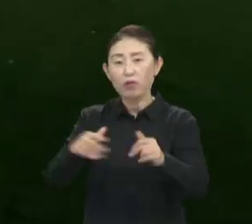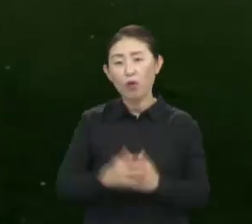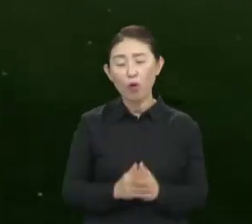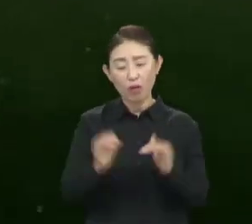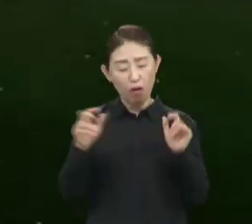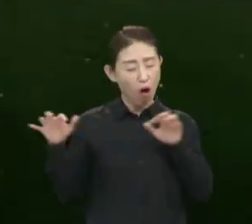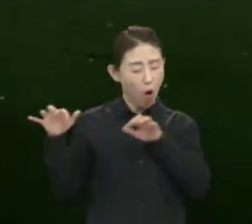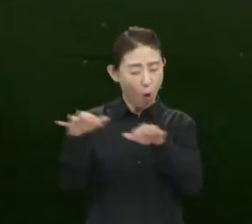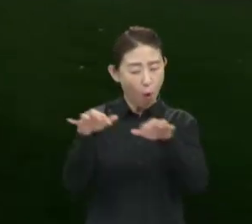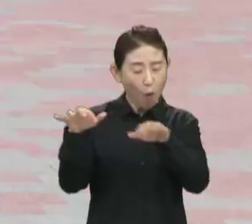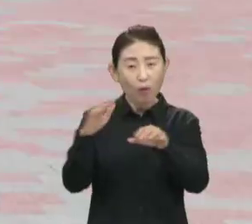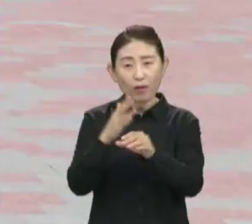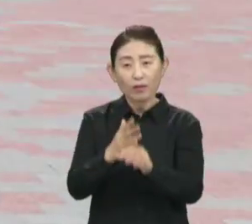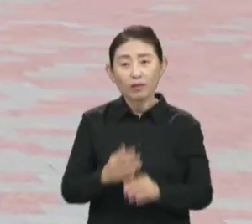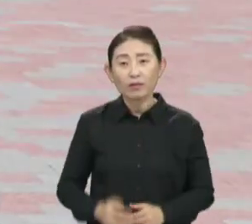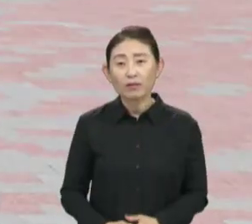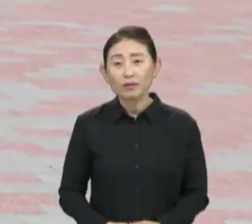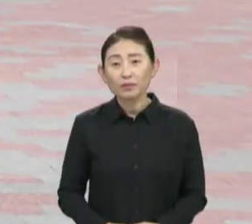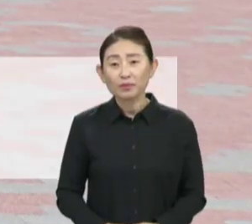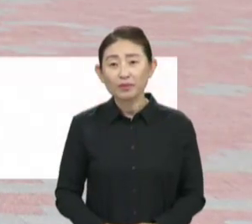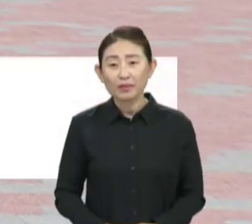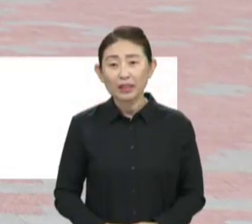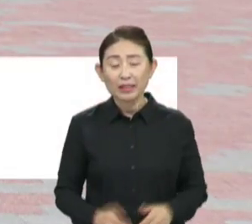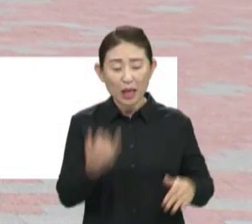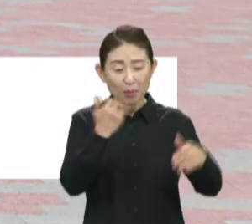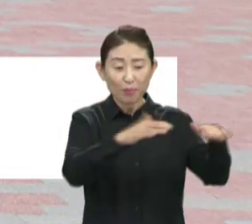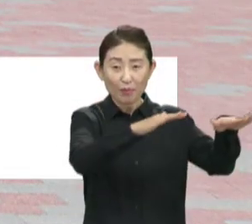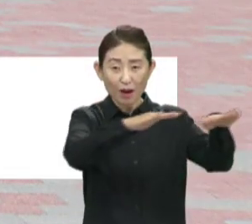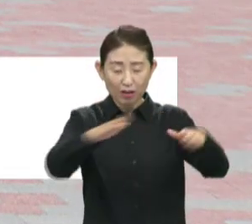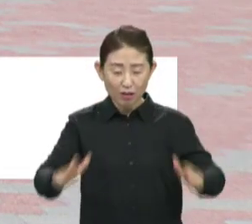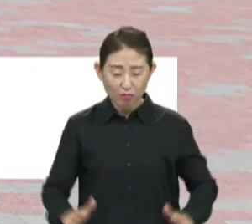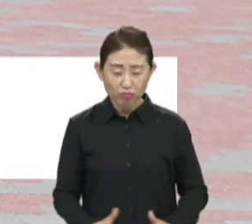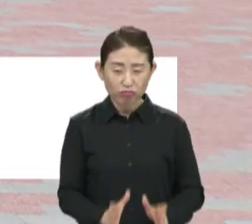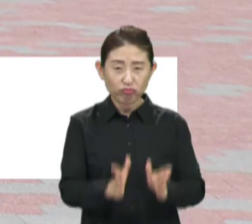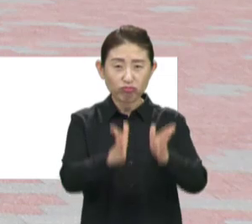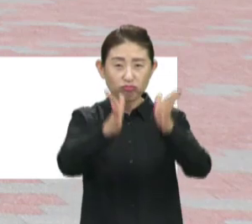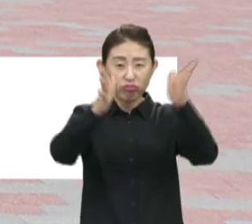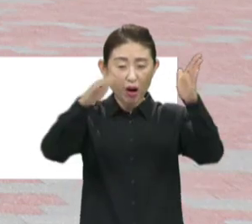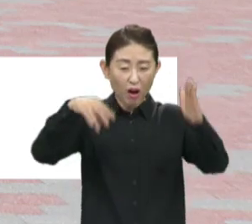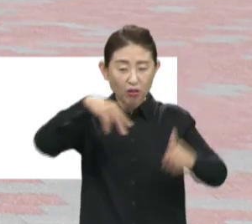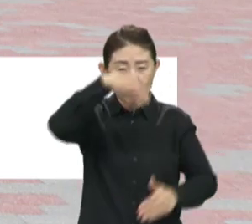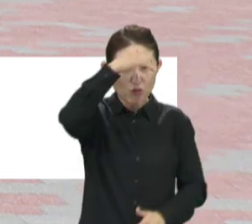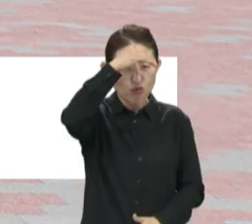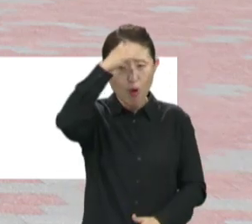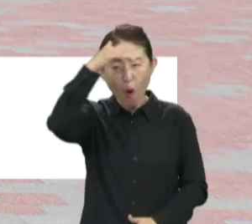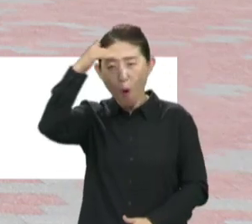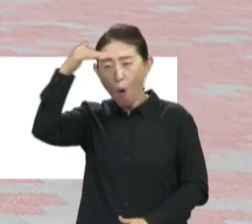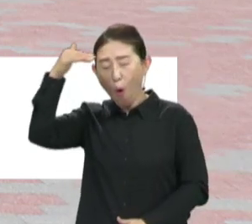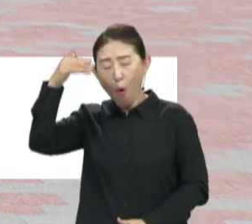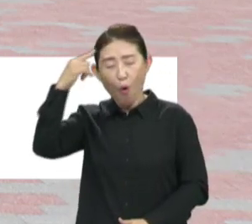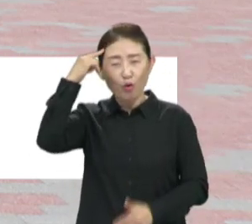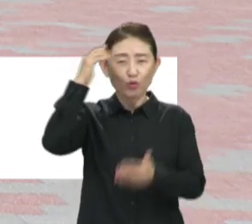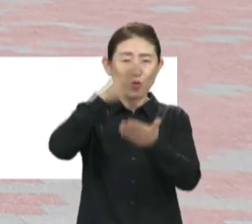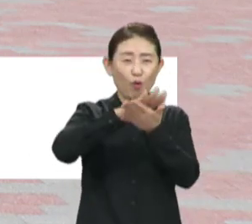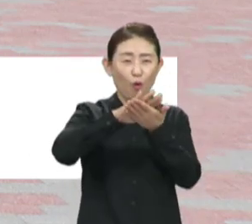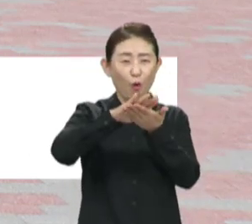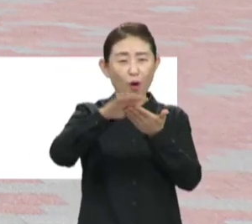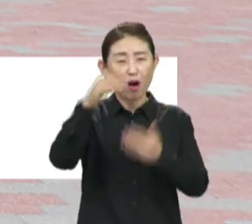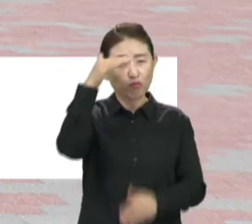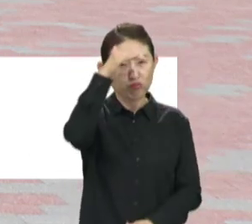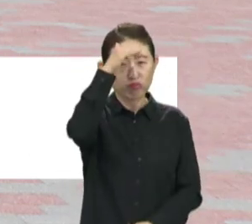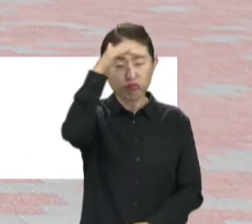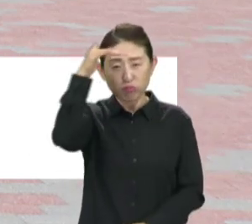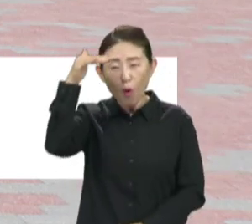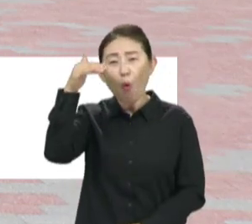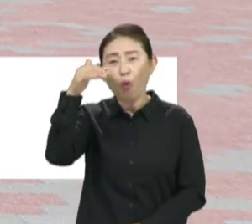많은 발길이 이어졌습니다. 탁 트인 서해바다와 어우러진 명품 낙조를 감상하며 힐링할